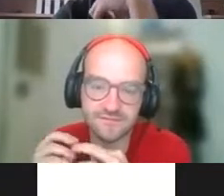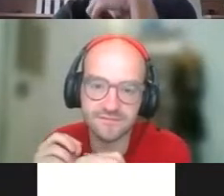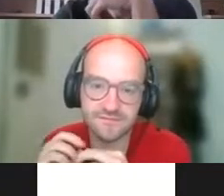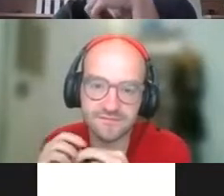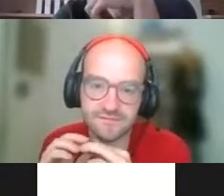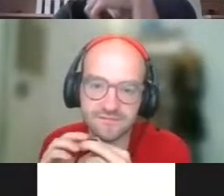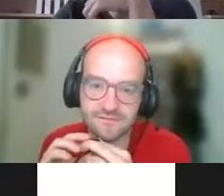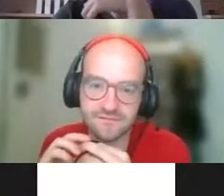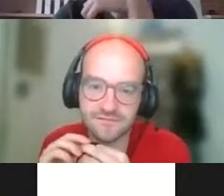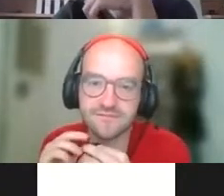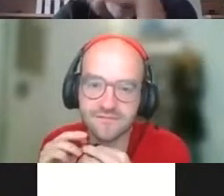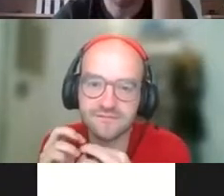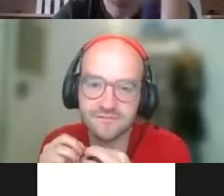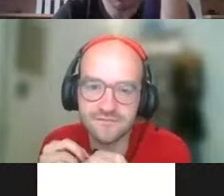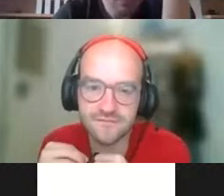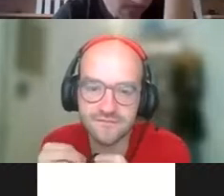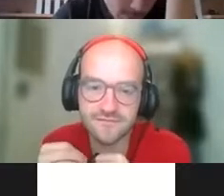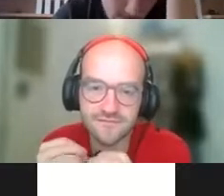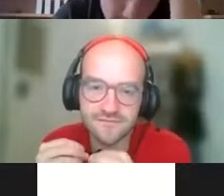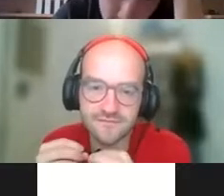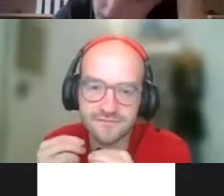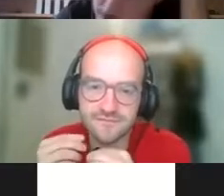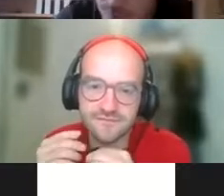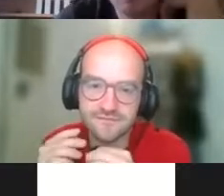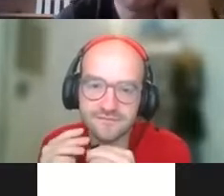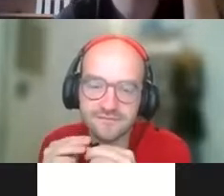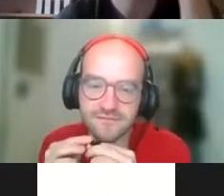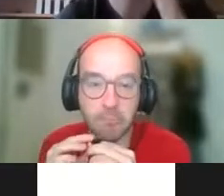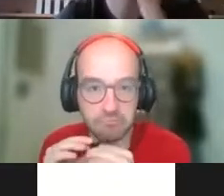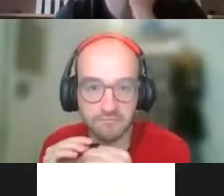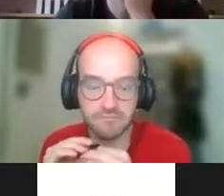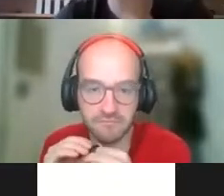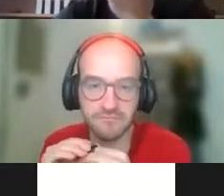laten inschrijven. En die komen daardoor ook veel gemakkelijker.